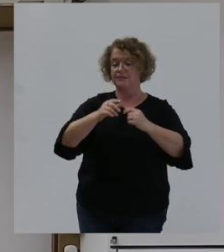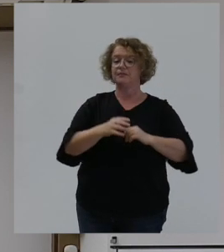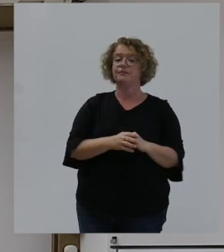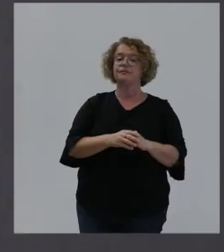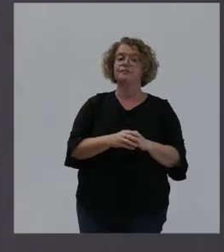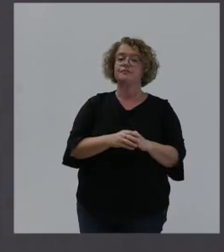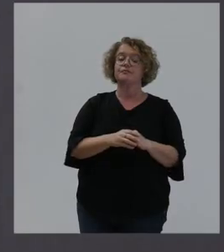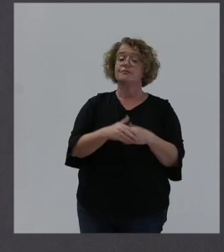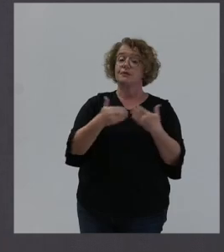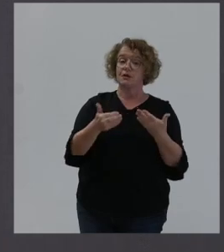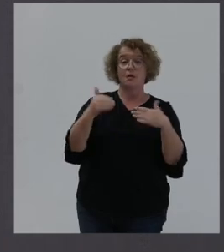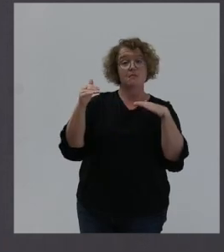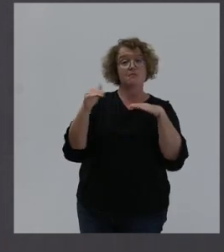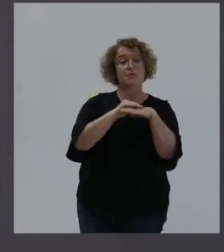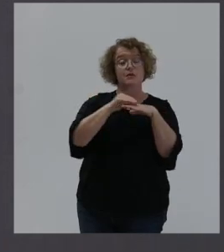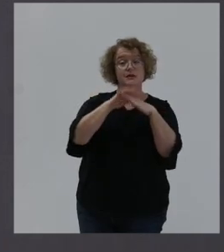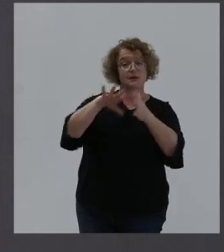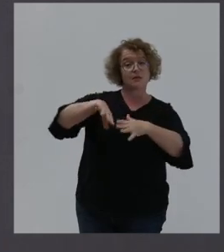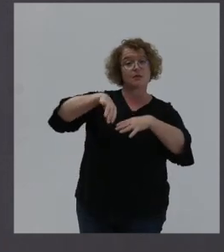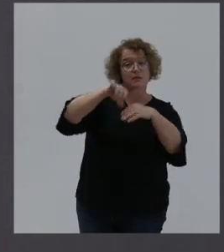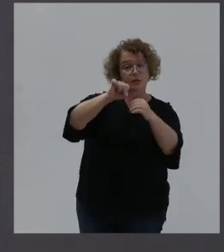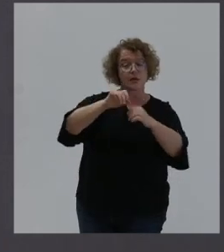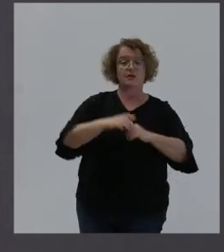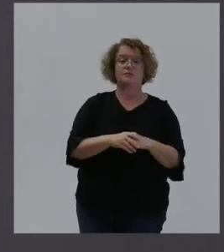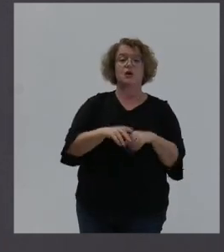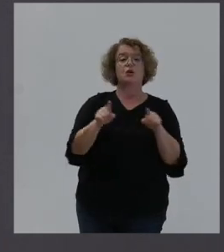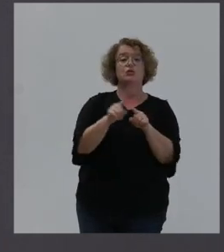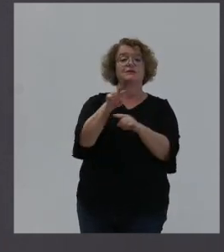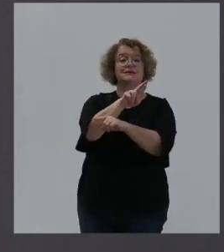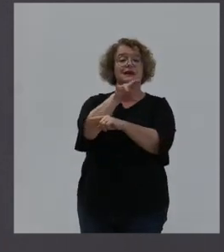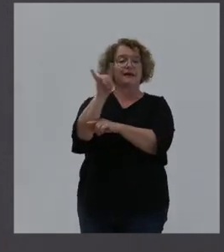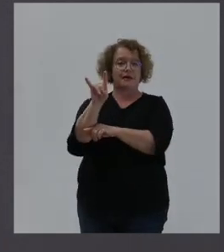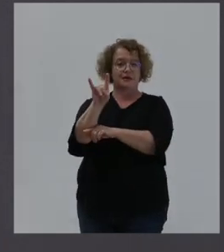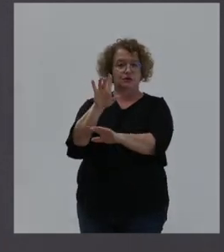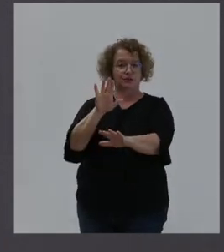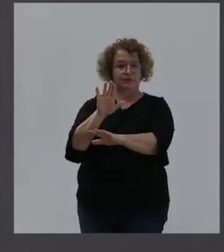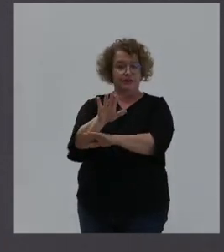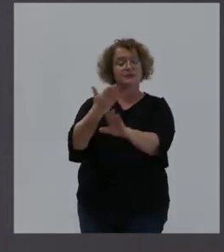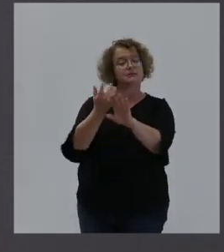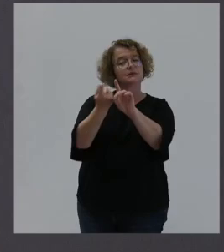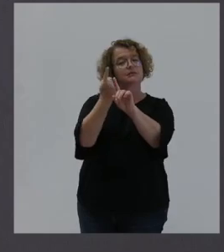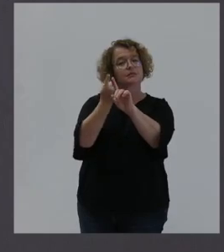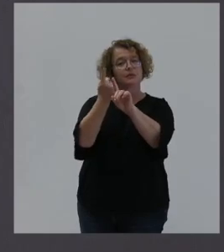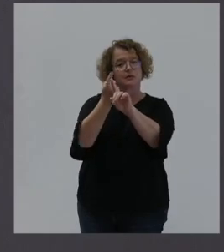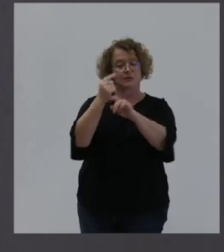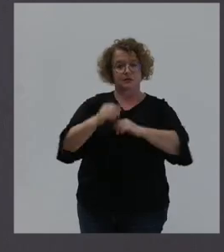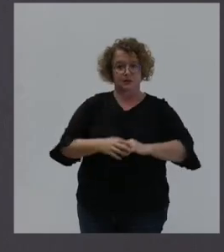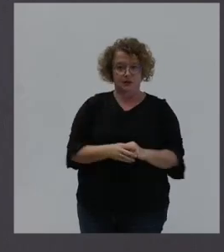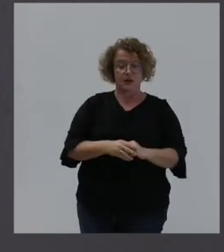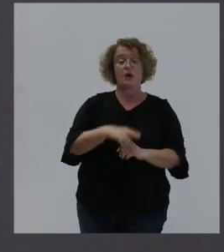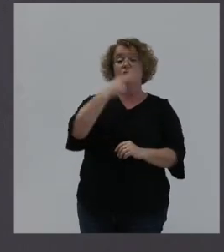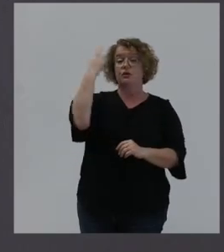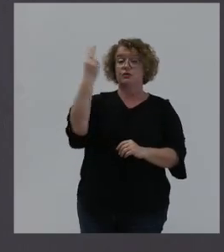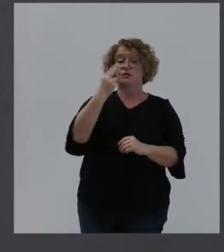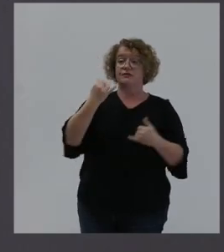celle des politiques de l'emploi et des questions de ressources humaines, très importante évidemment pour une